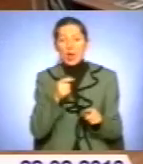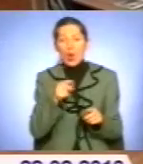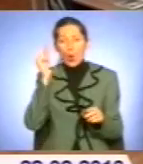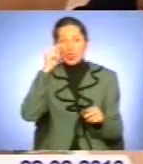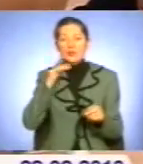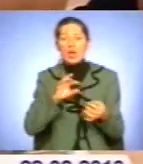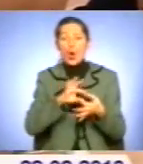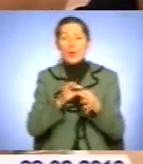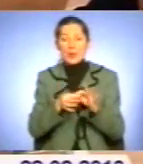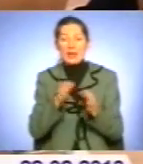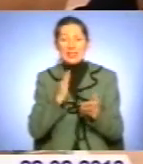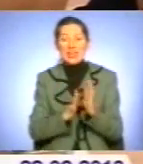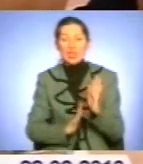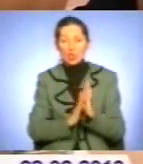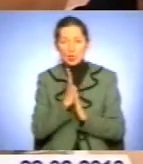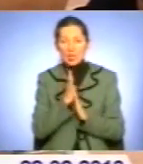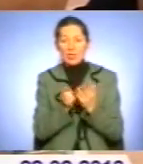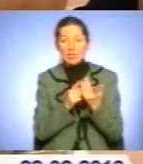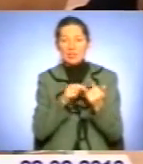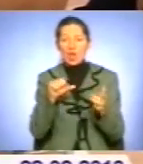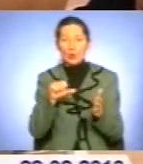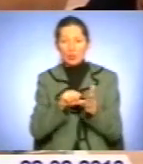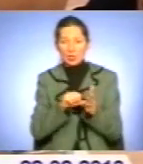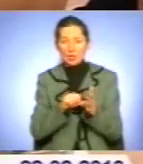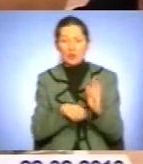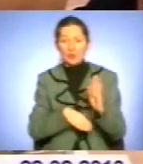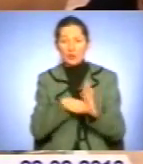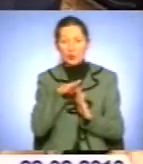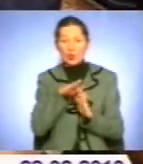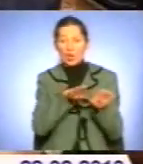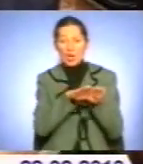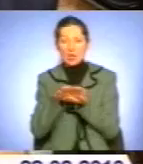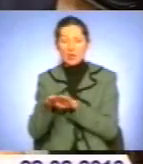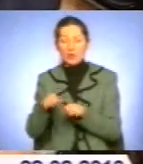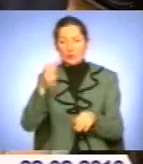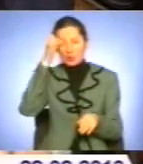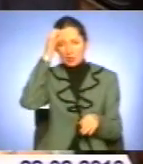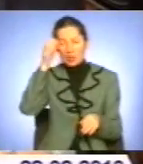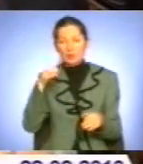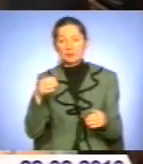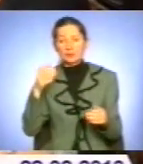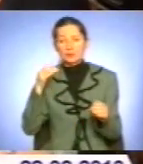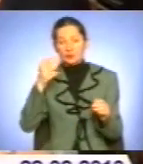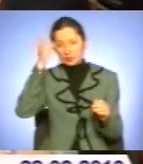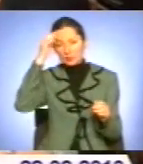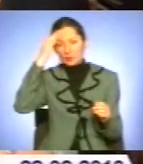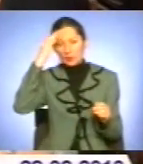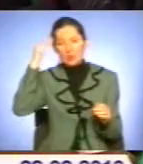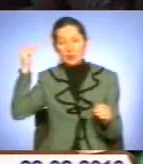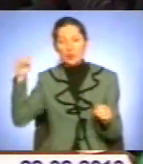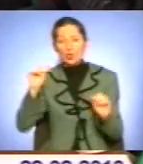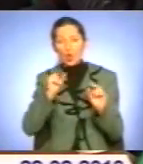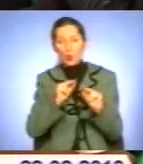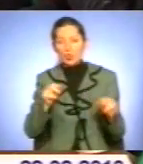предметних олімпіад є зростання числа учасників, високий рівень знань і здібностей учнів, вміння працювати і